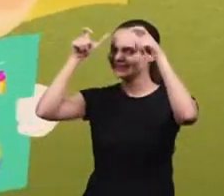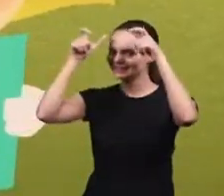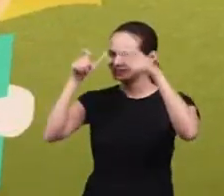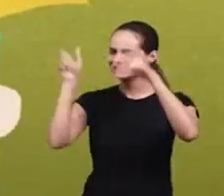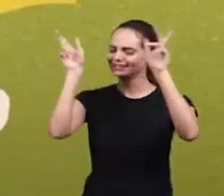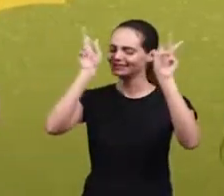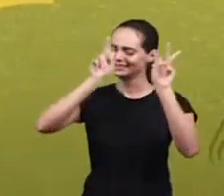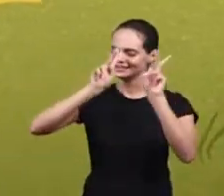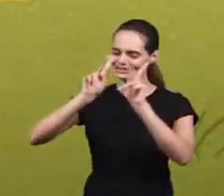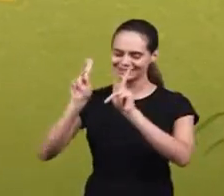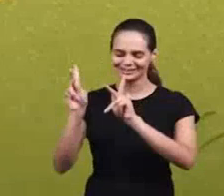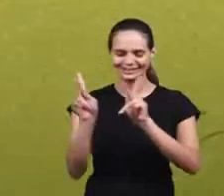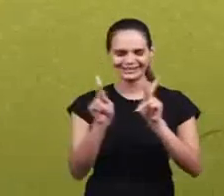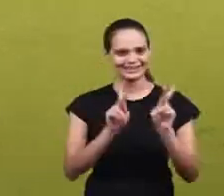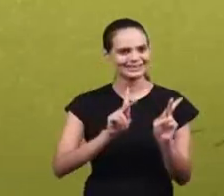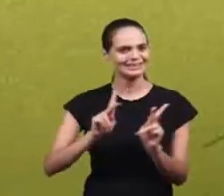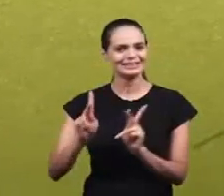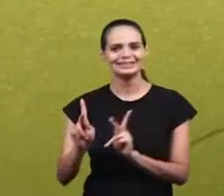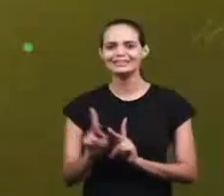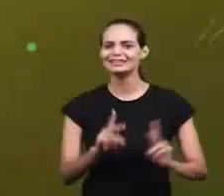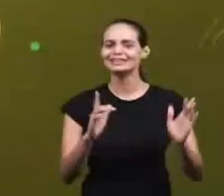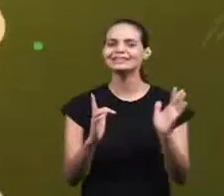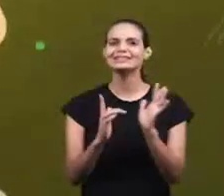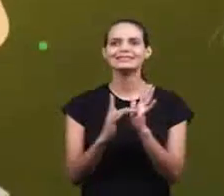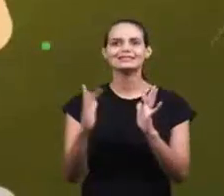Jesus ist Kraft und Hoffnung.